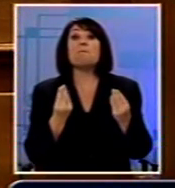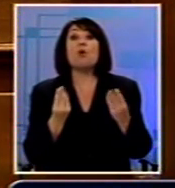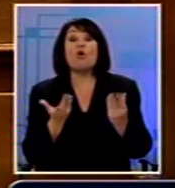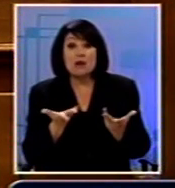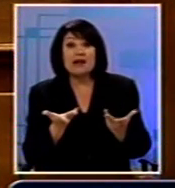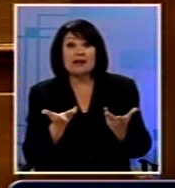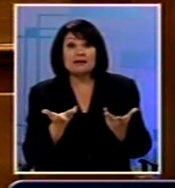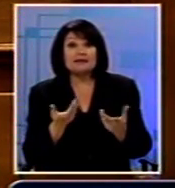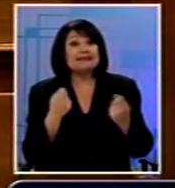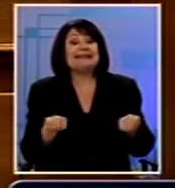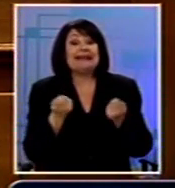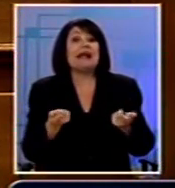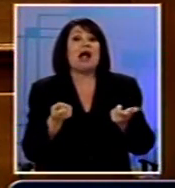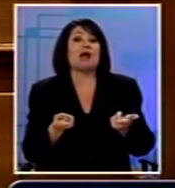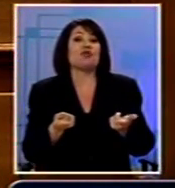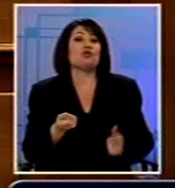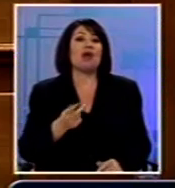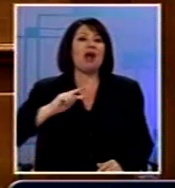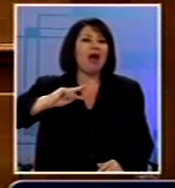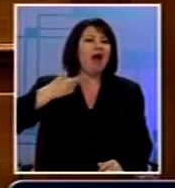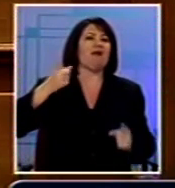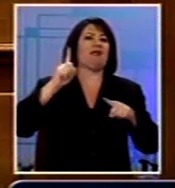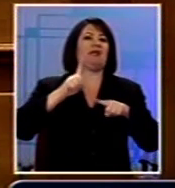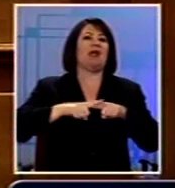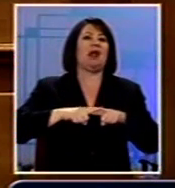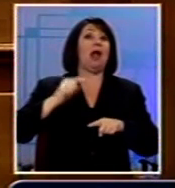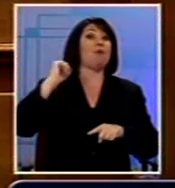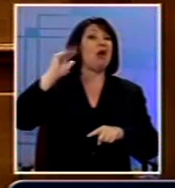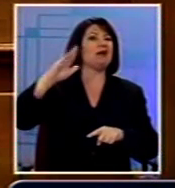οι οποίοι καλλιεργούν ανθεληνικό λαϊκισμό από εκεί έξω.